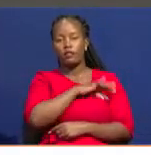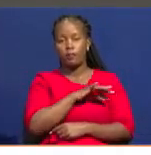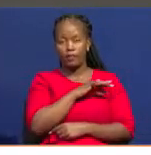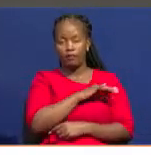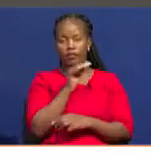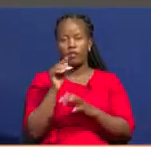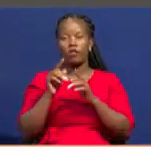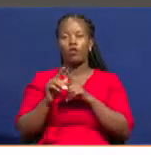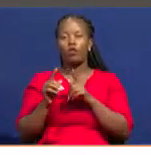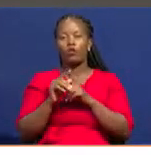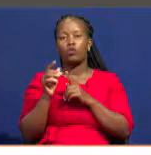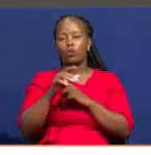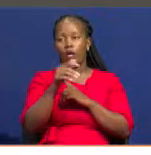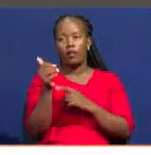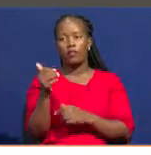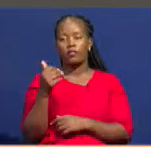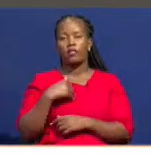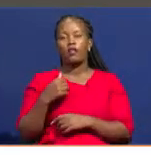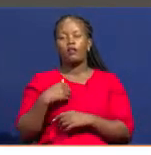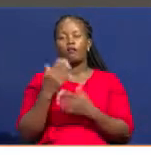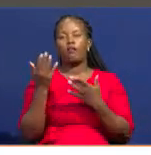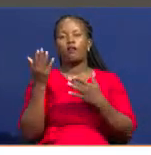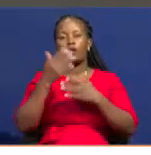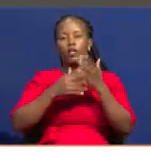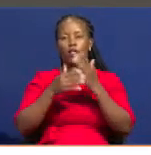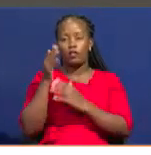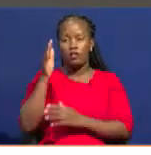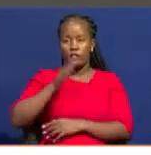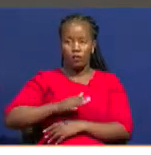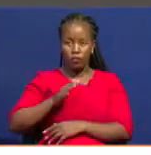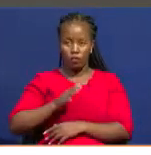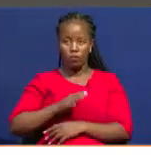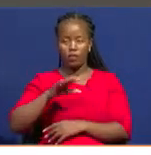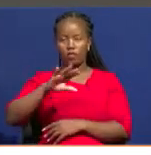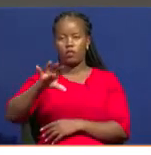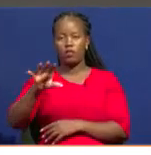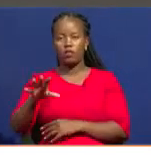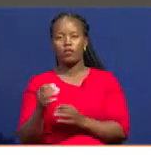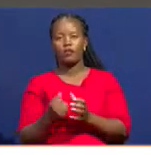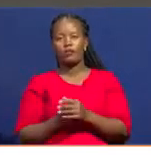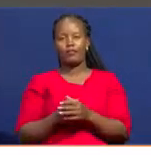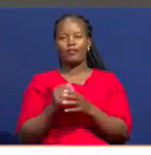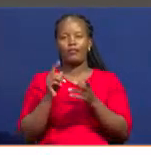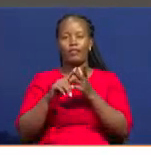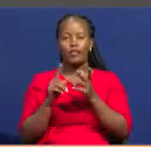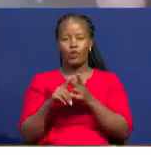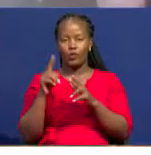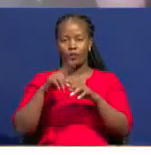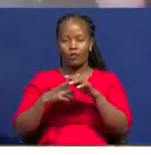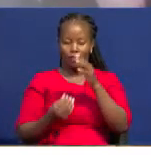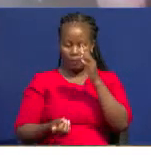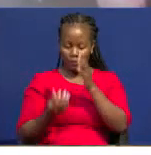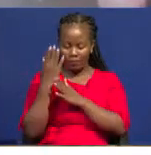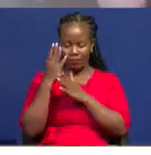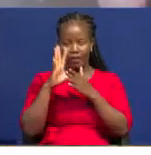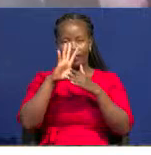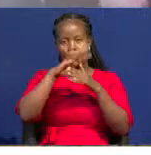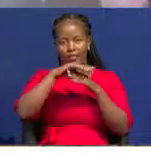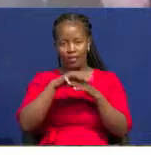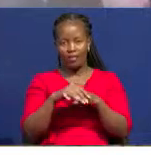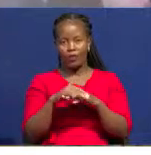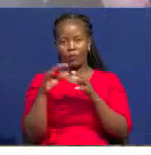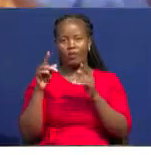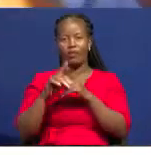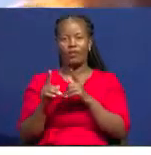mkakati wa afisi ya mwakilishi wa kina mama katika kaunti hiyo. Akizindua ugavi wa SODO hizo katika shule ya msingi ya